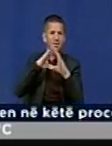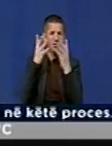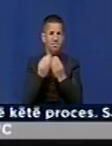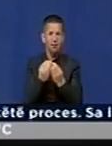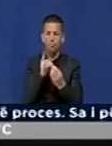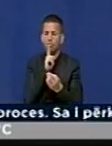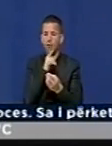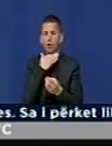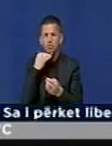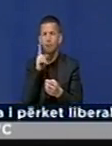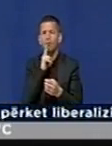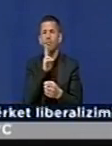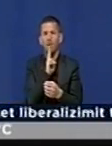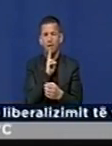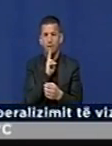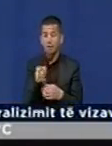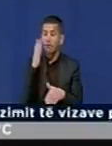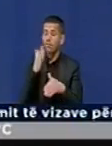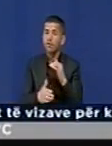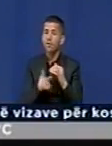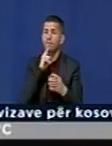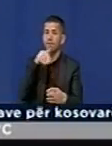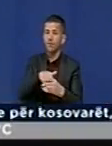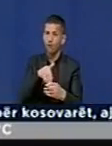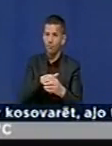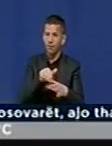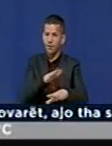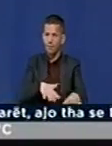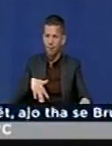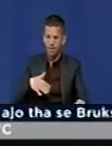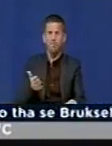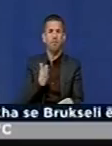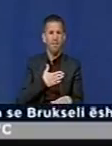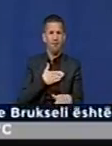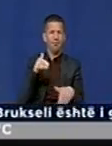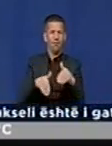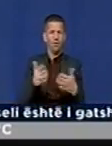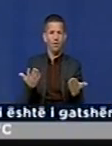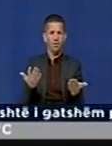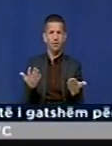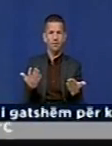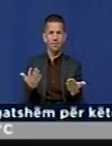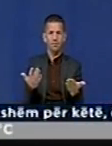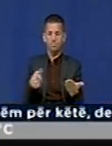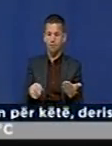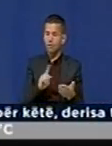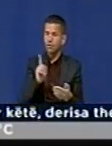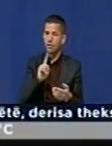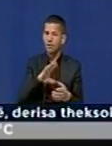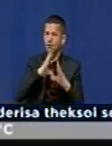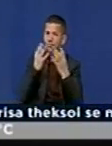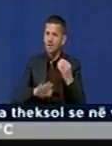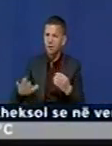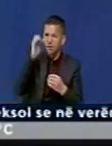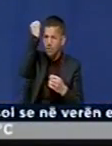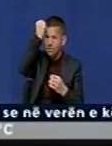shumë, dikush më pak. Dhe e fundit ajo që votuan kuvend herën e kaluar do të votohet prapë. Nuk ka asnjë individ në këtë vend me cilën të